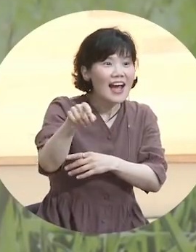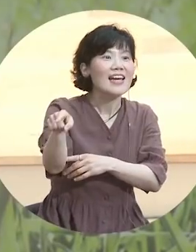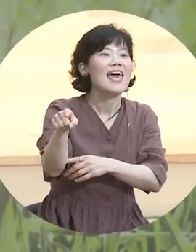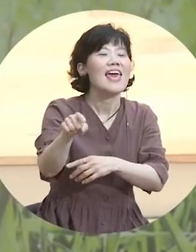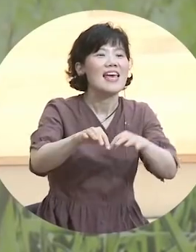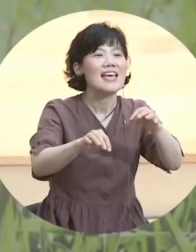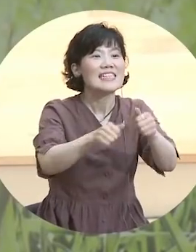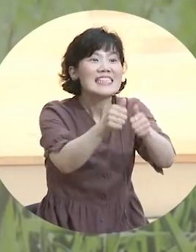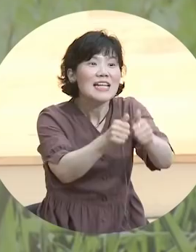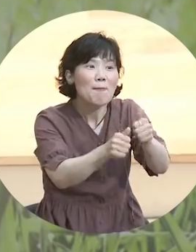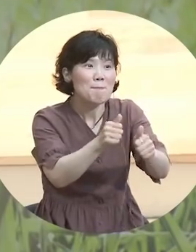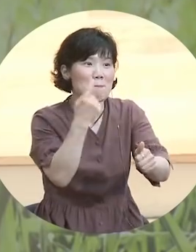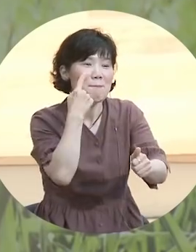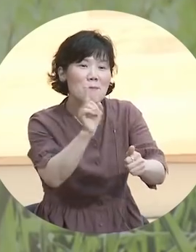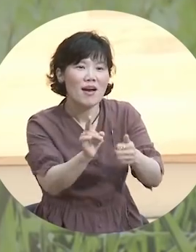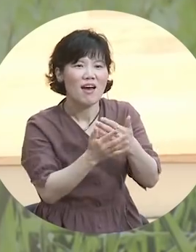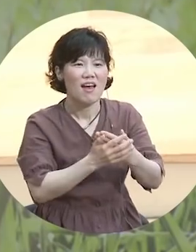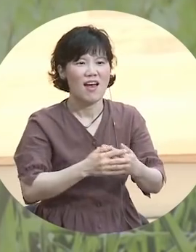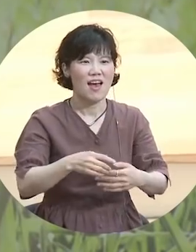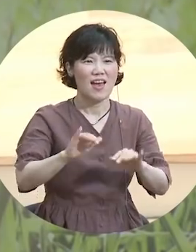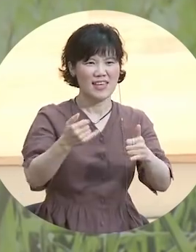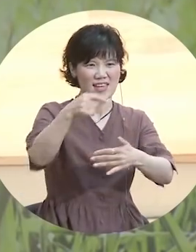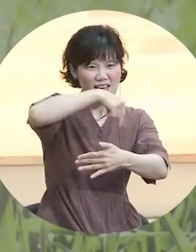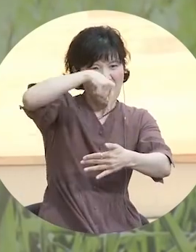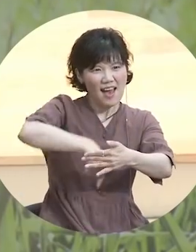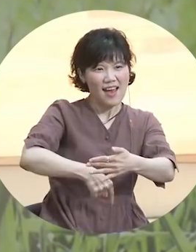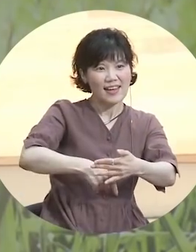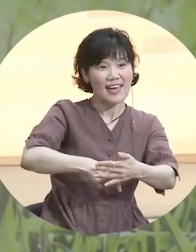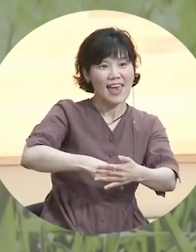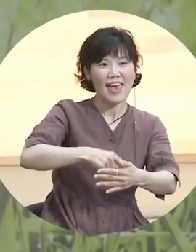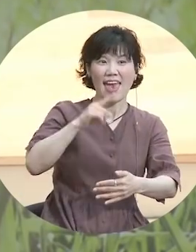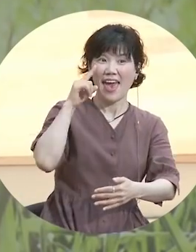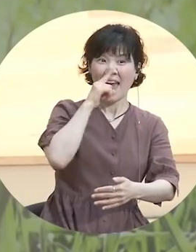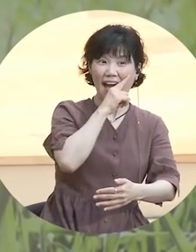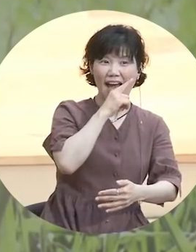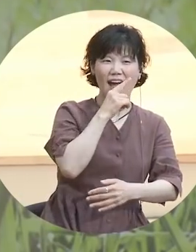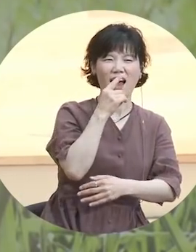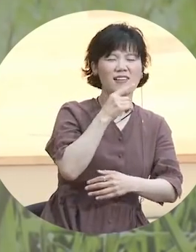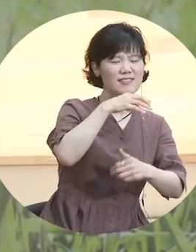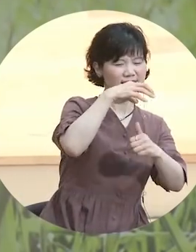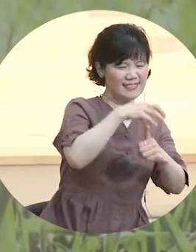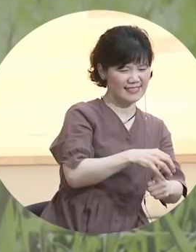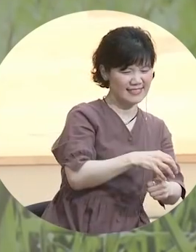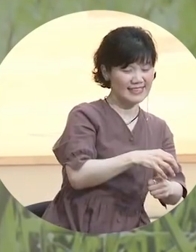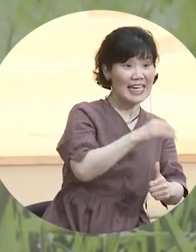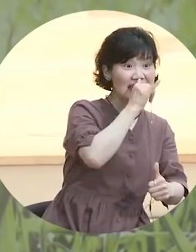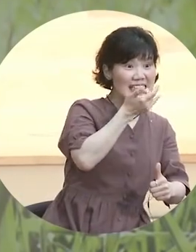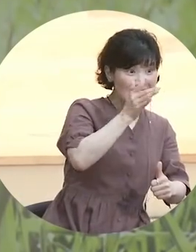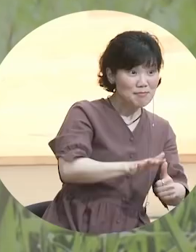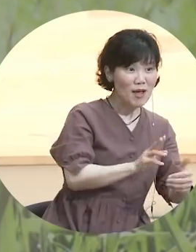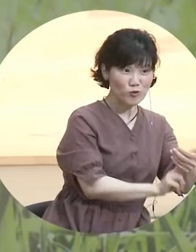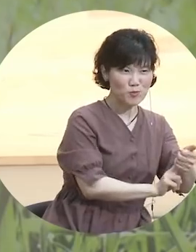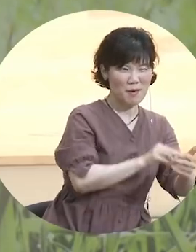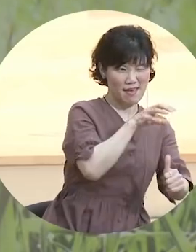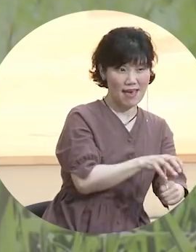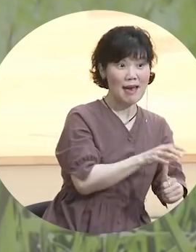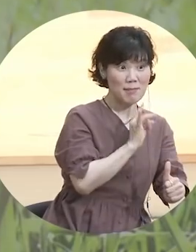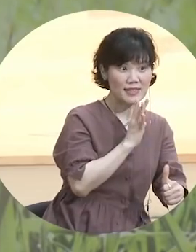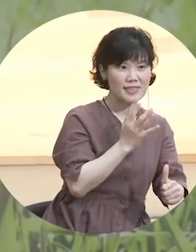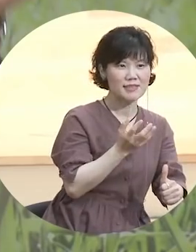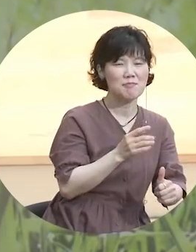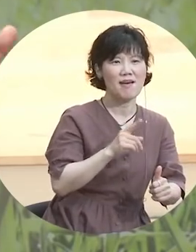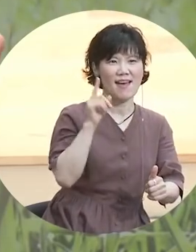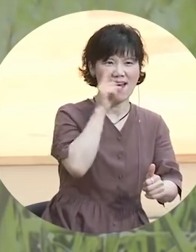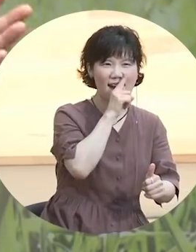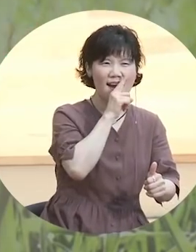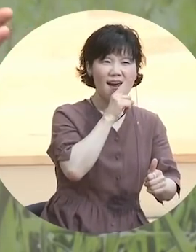결과 뭐라고요? 인간 속에 있는 악은 상황에 따라 억제되고 있을 뿐이지, 잠재되고 있을 뿐이지, 악이